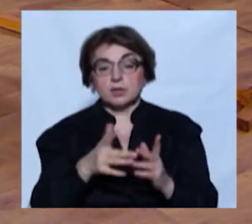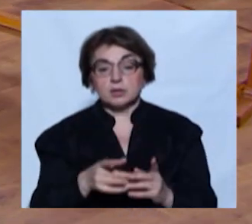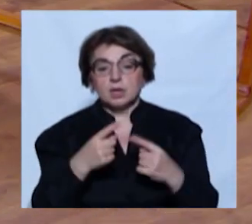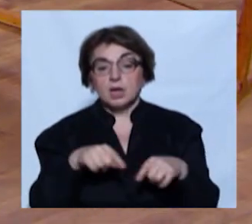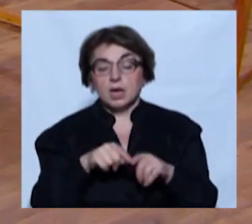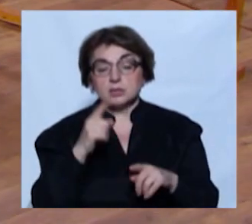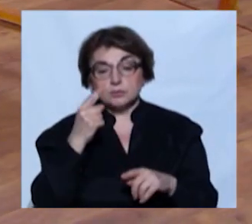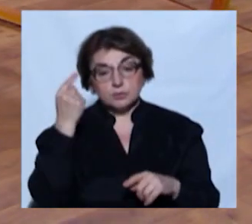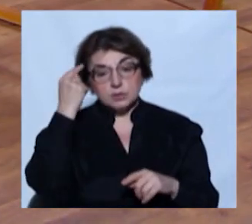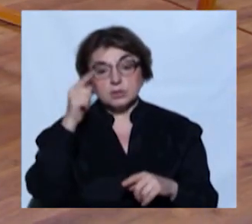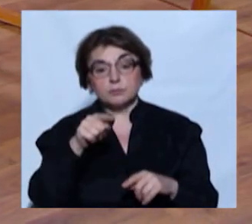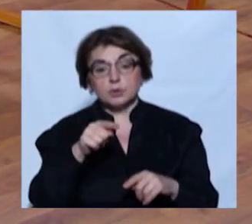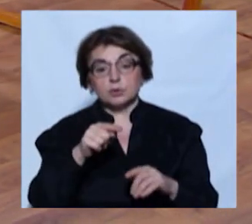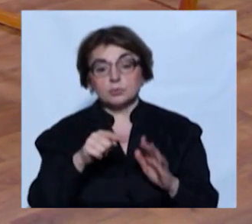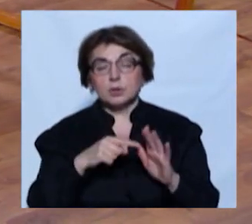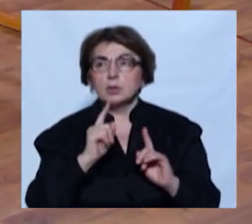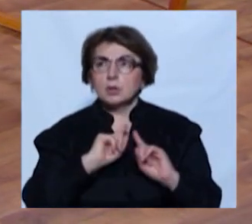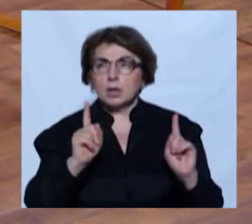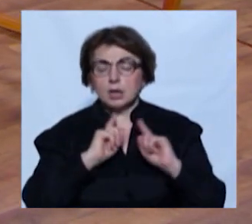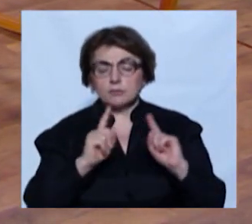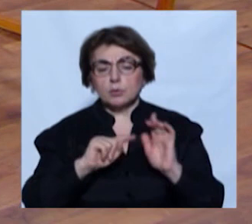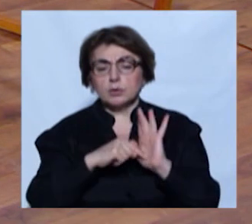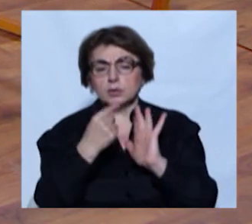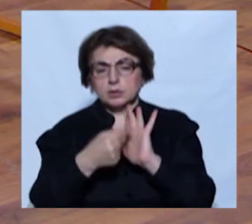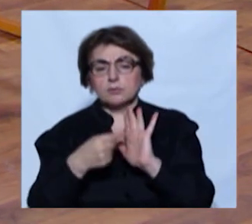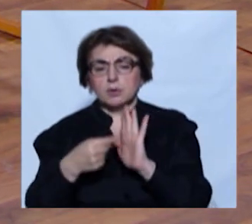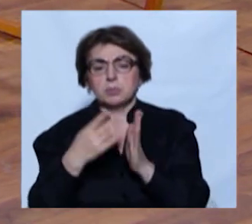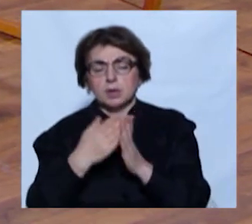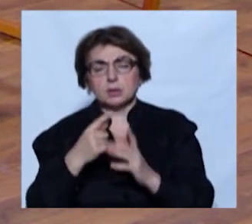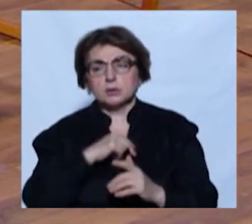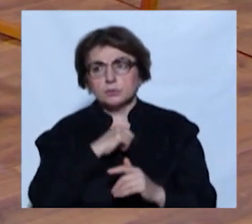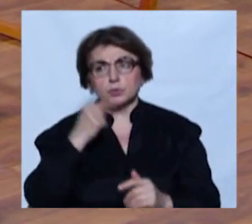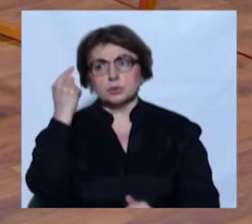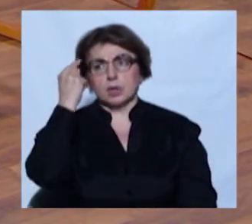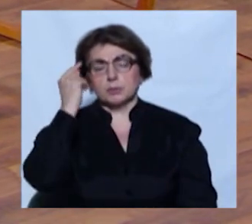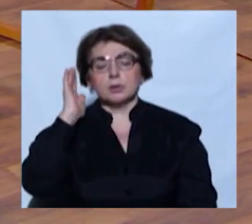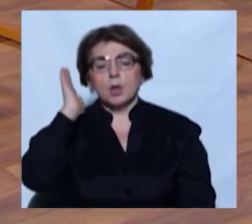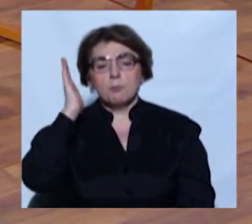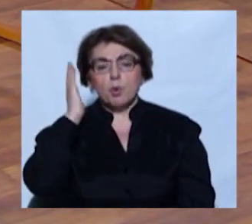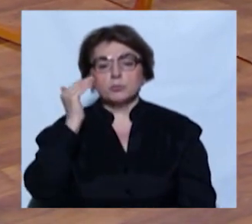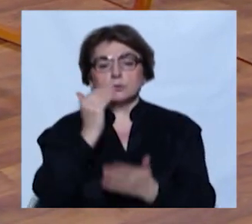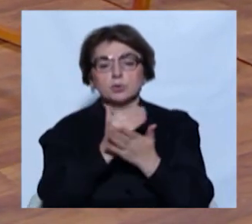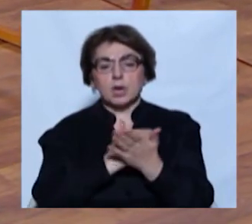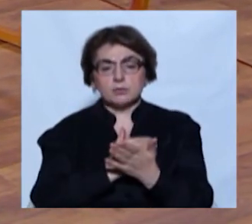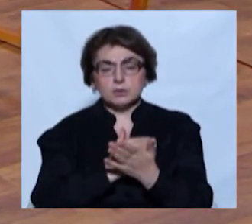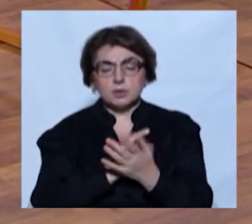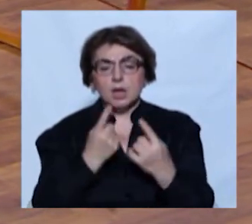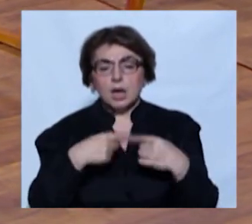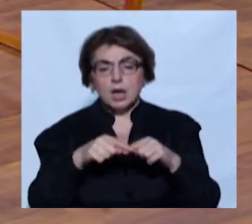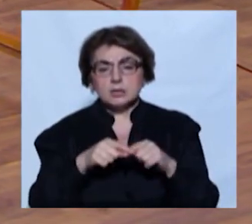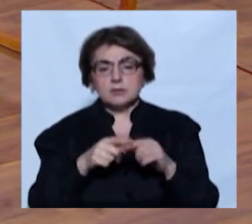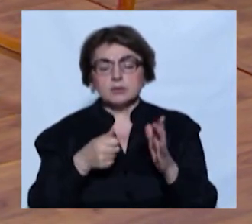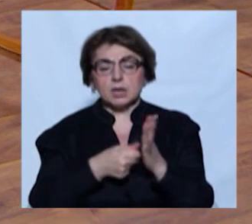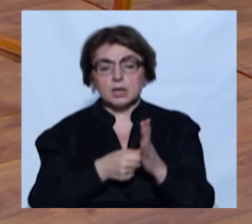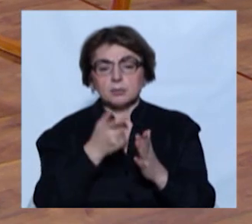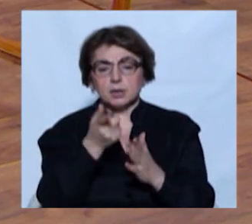თქვენს გაგიჩნდათ გარკვეული კითხვები და ის საკითხები, რაზეც დაფიქრდებით და მომდევნო გაკვეთილი ასევე მოგცემთ